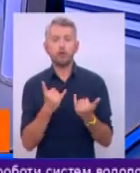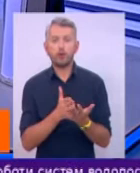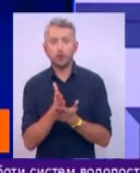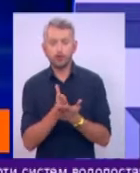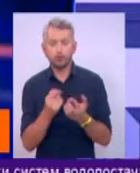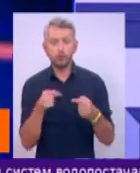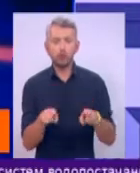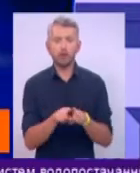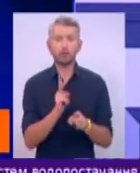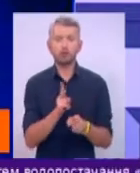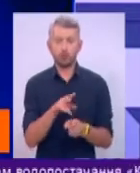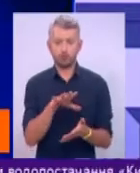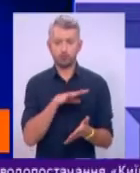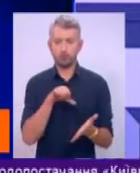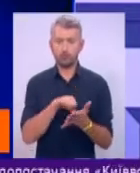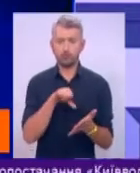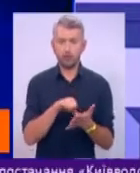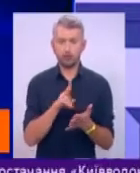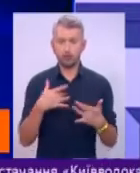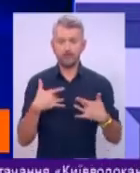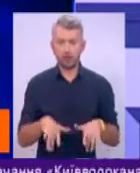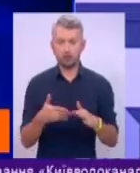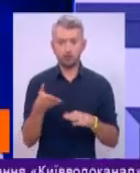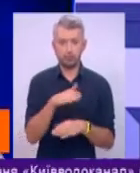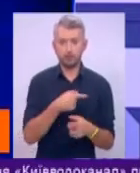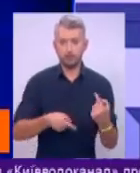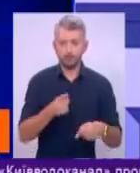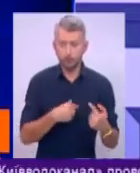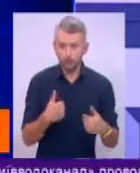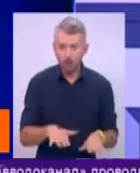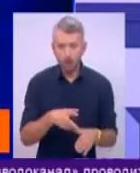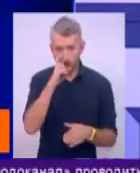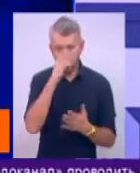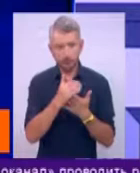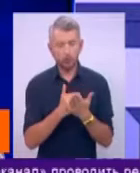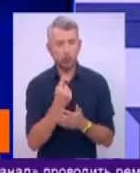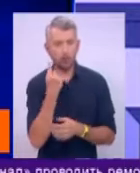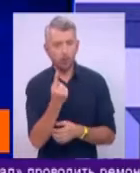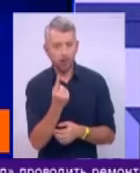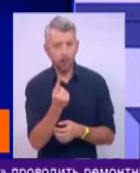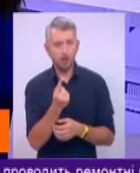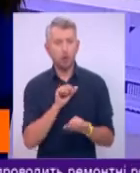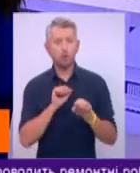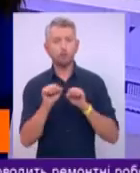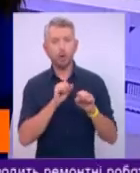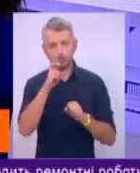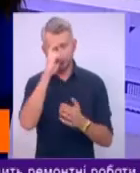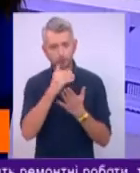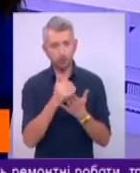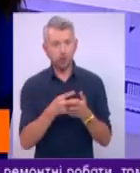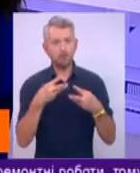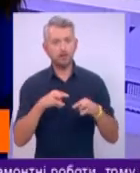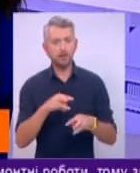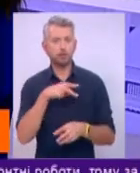точно так же, як і ветерани, які вже звільнилися, демобілізувалися. Державна програма одна. Розпорядник державної програми